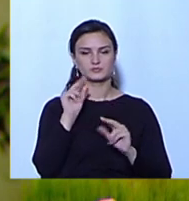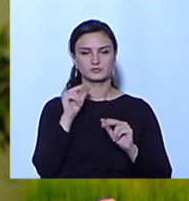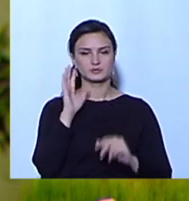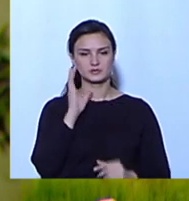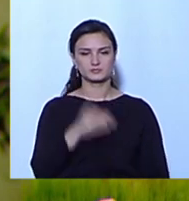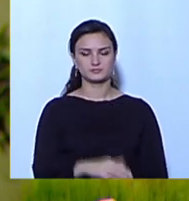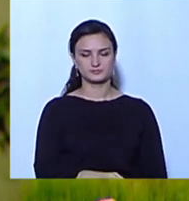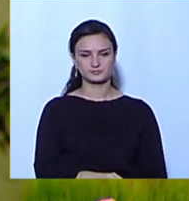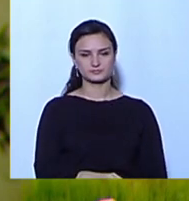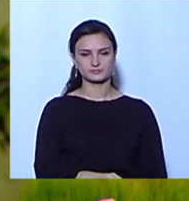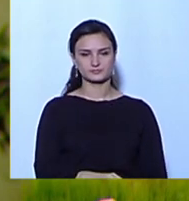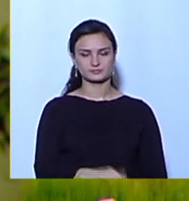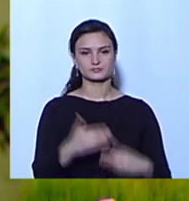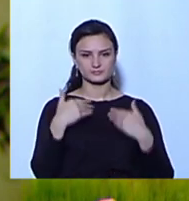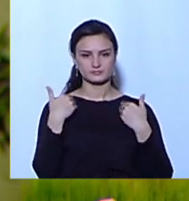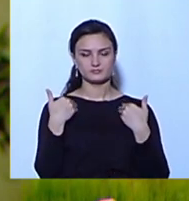გისმენთ.